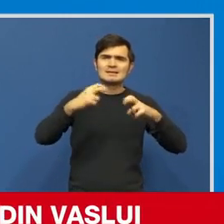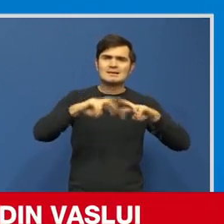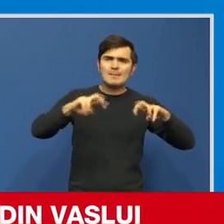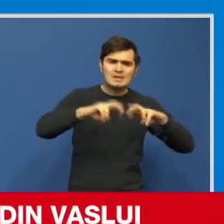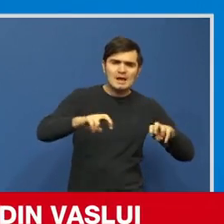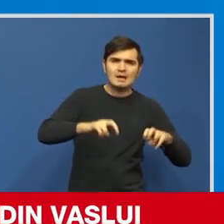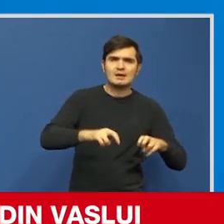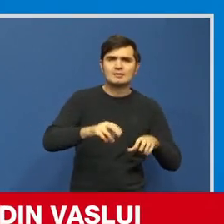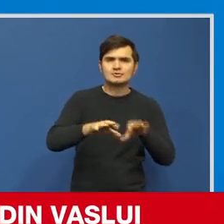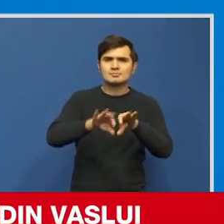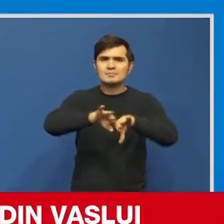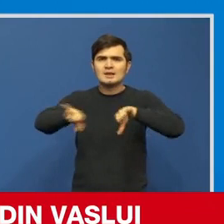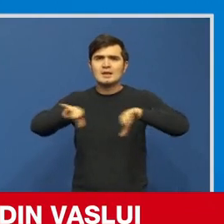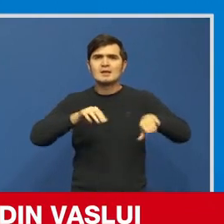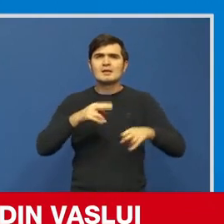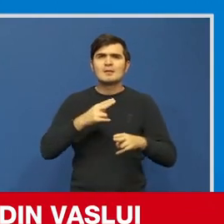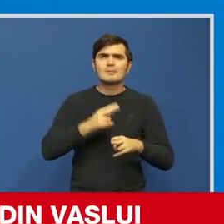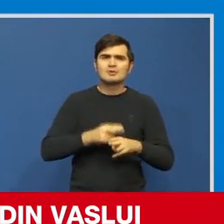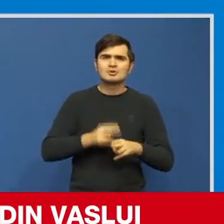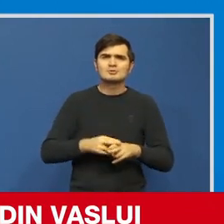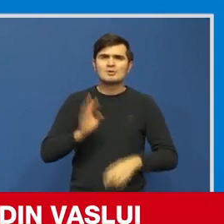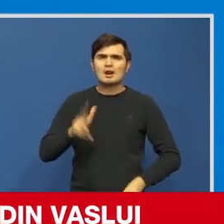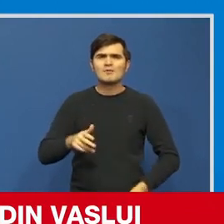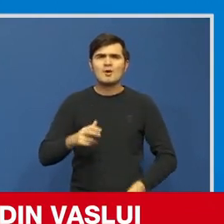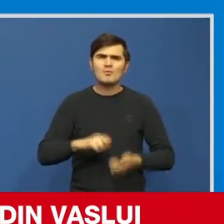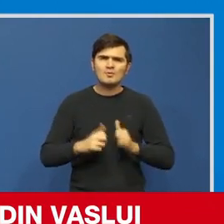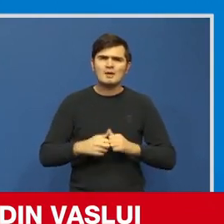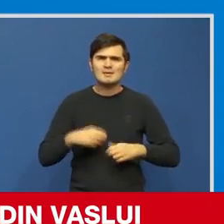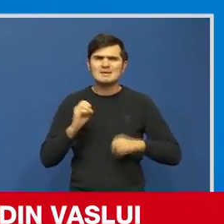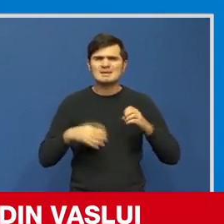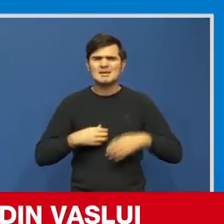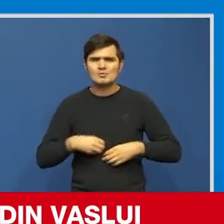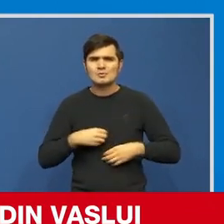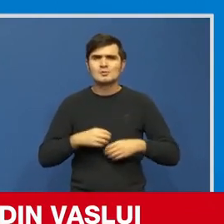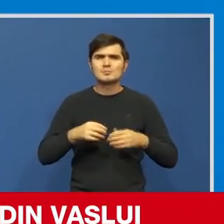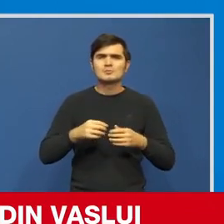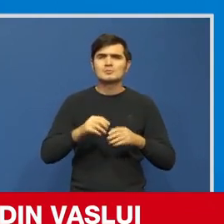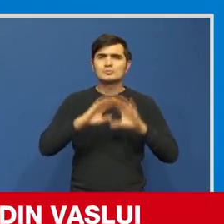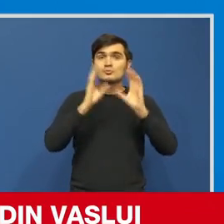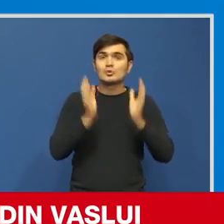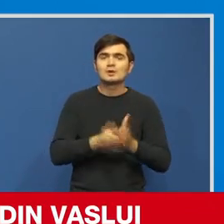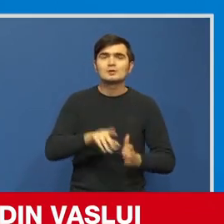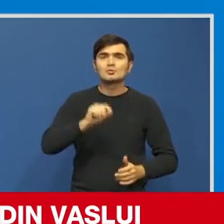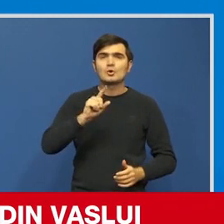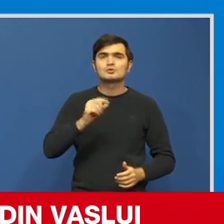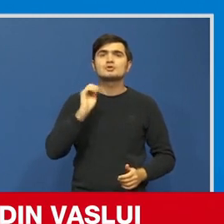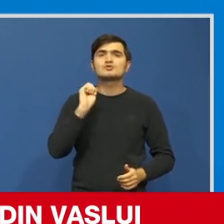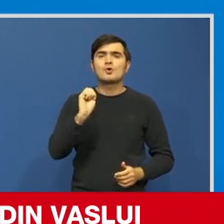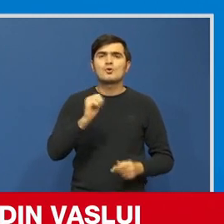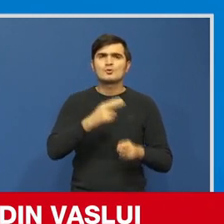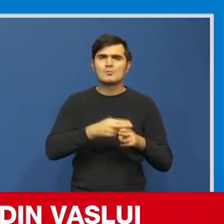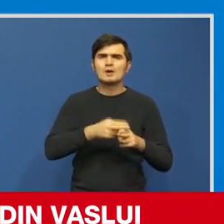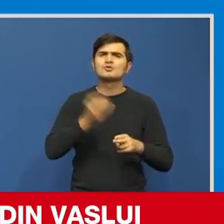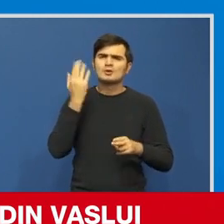aveau simptomatologie. Numărul lor a fost în creștere. În total, 29 de pacienți au fost transferați la